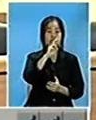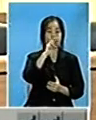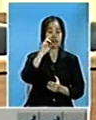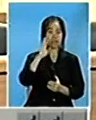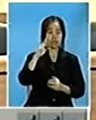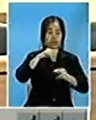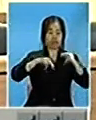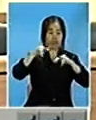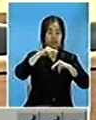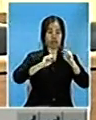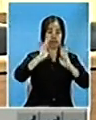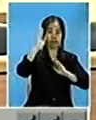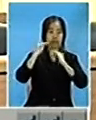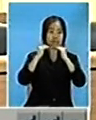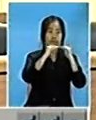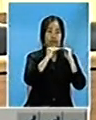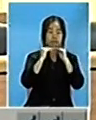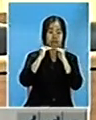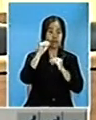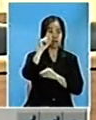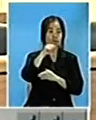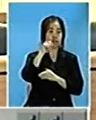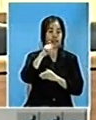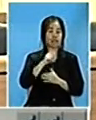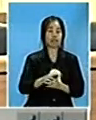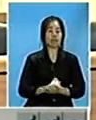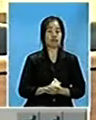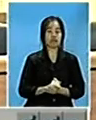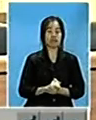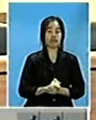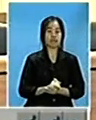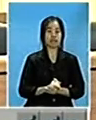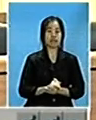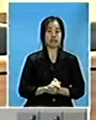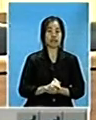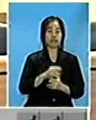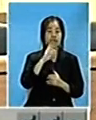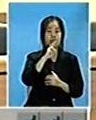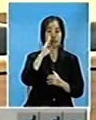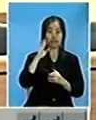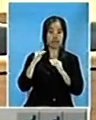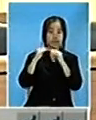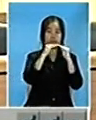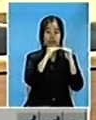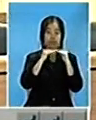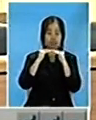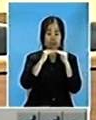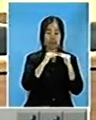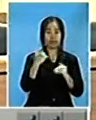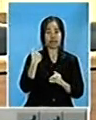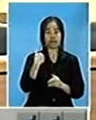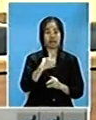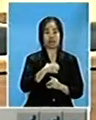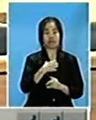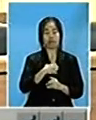ครับแล้วเราก็หนีไม่พ้นว่าในระบอบประชาธิปไตยนั้นเราต้องการ